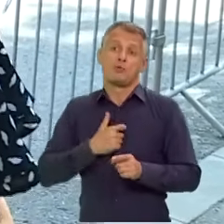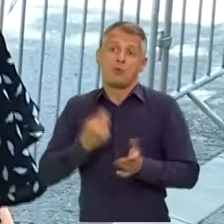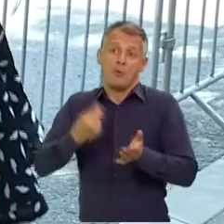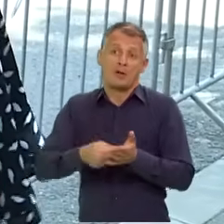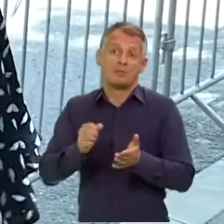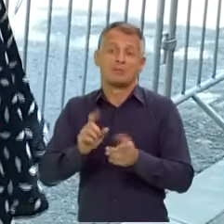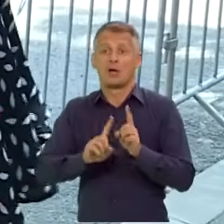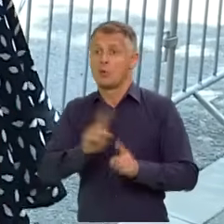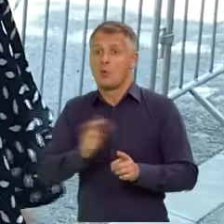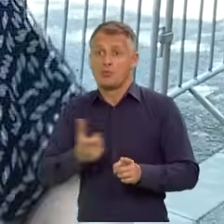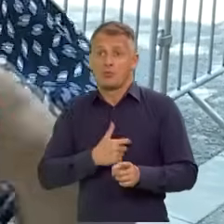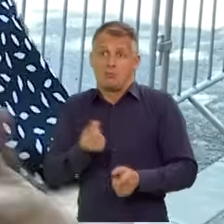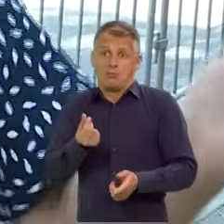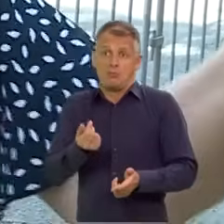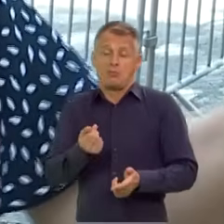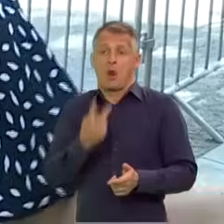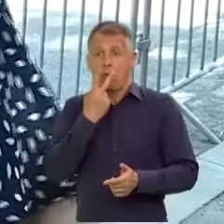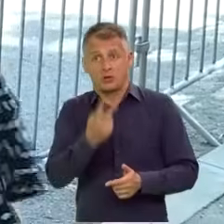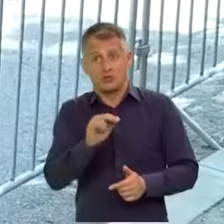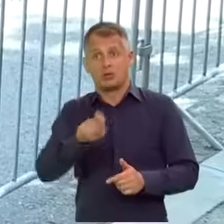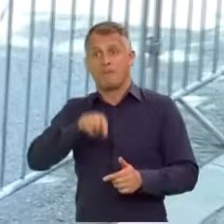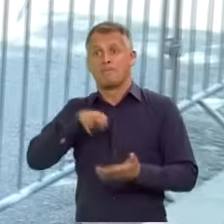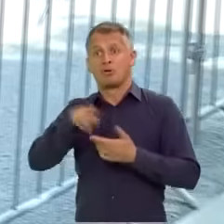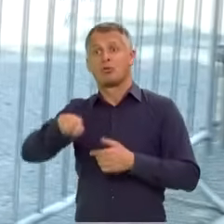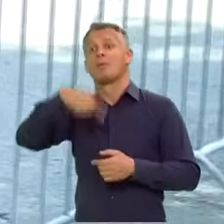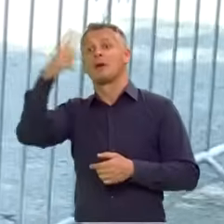nu. Ne uităm și plecăm mai departe.